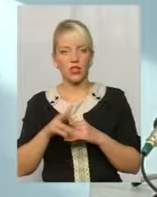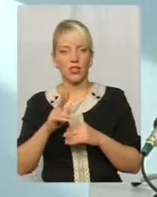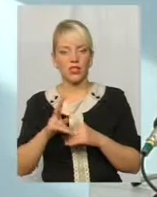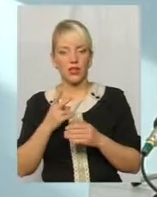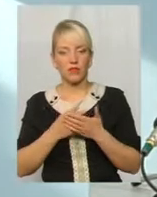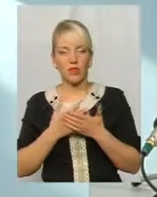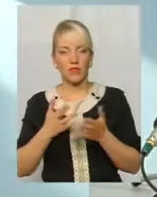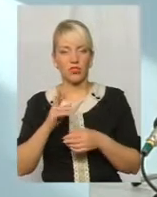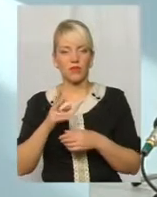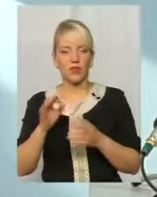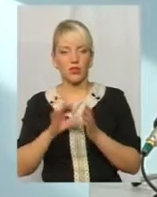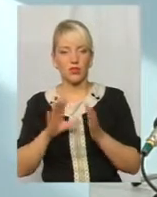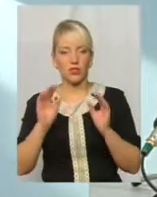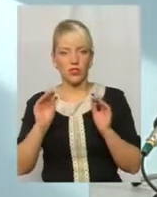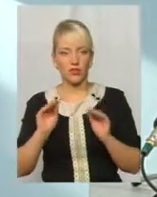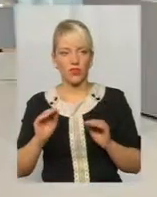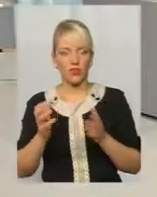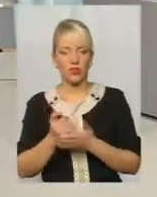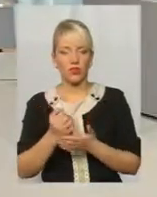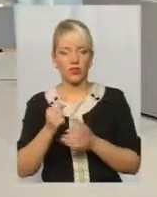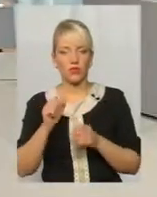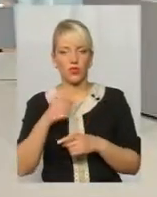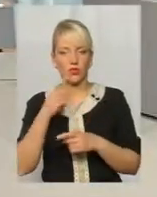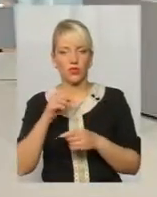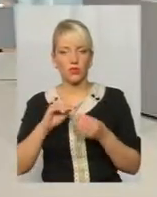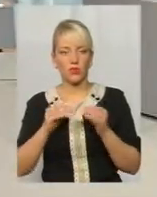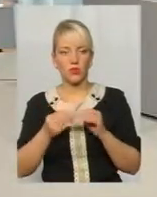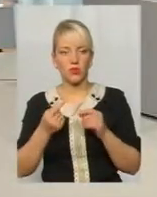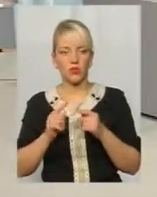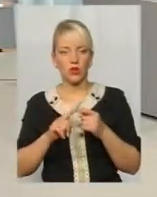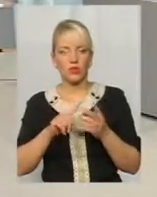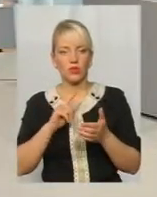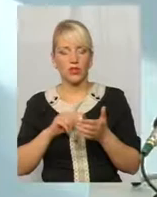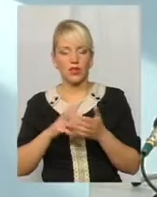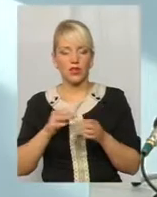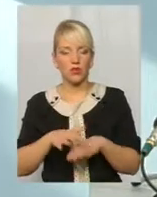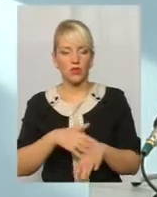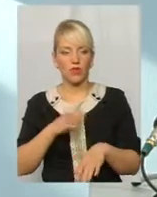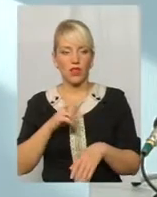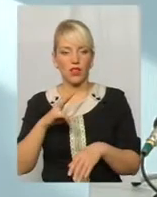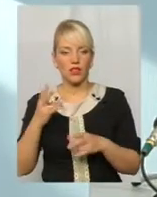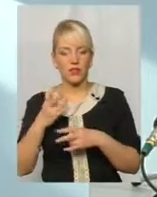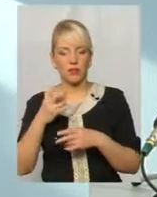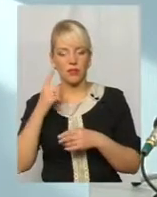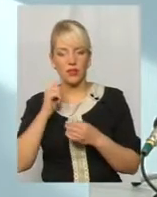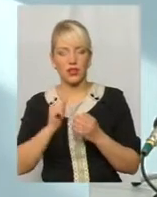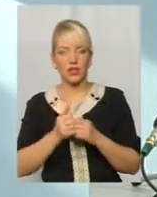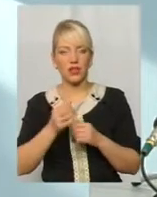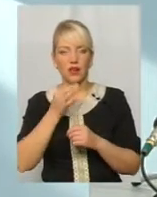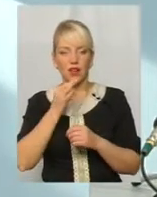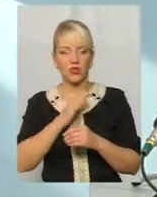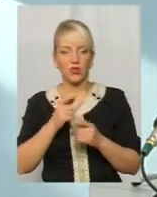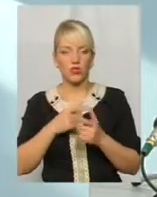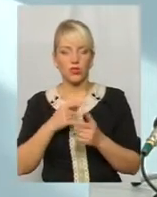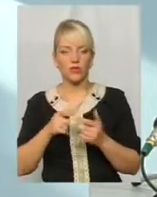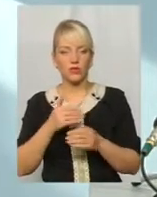електронне декларування доходів. Можна говорити про проблематику цього питання дуже довго, але варто пам'ятати, що рано чи пізно